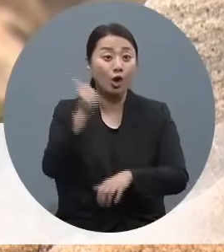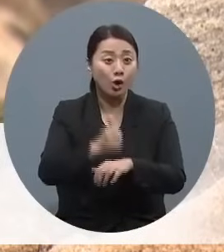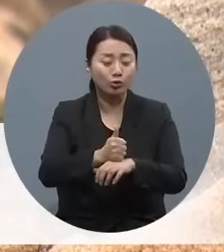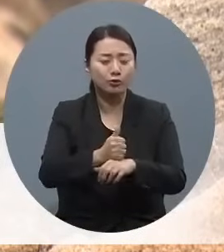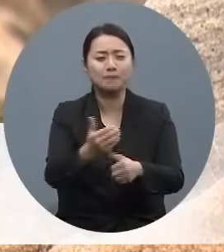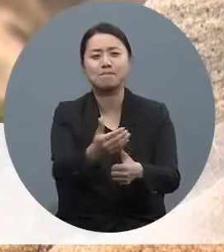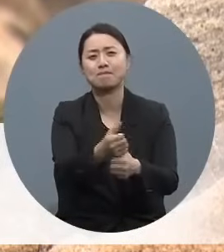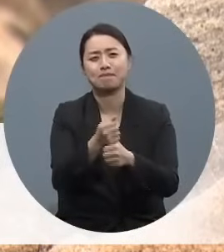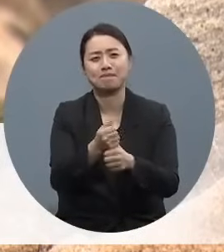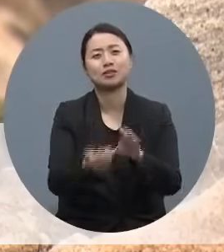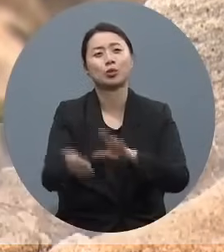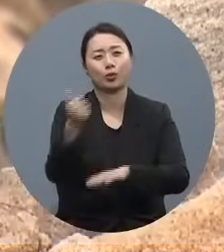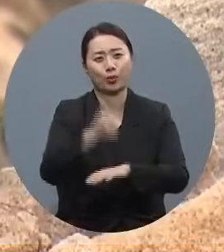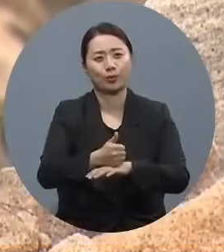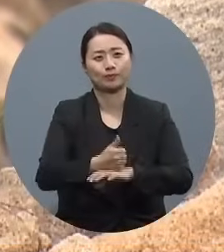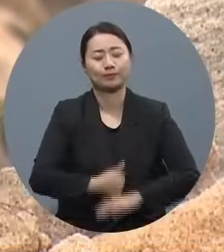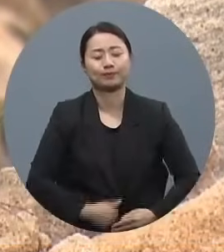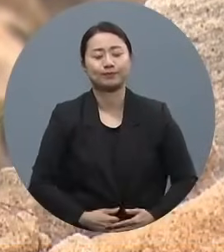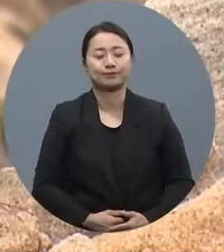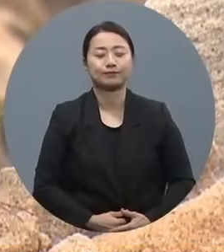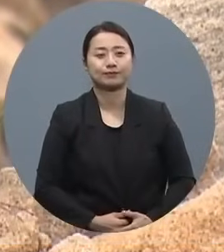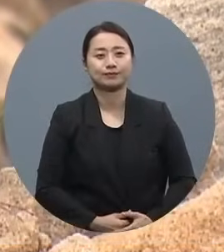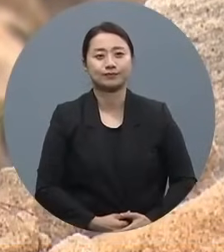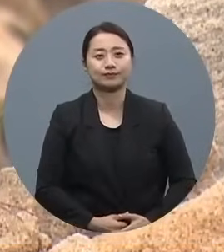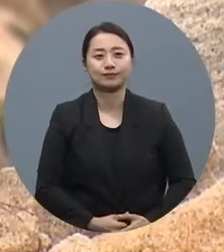결국 붙잡혔습니다 이다은